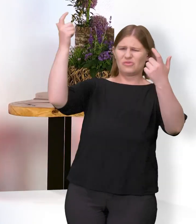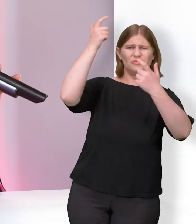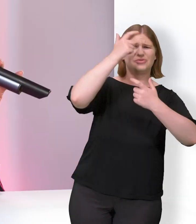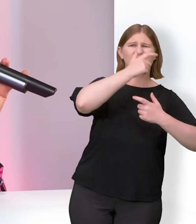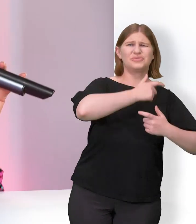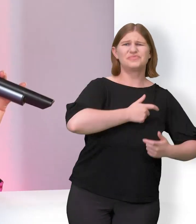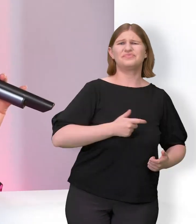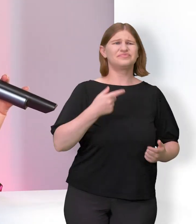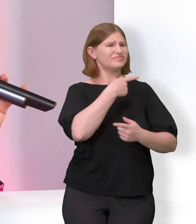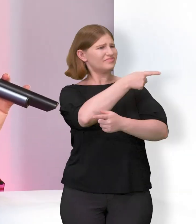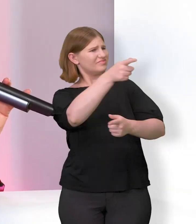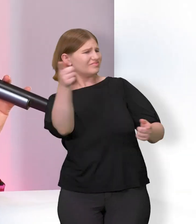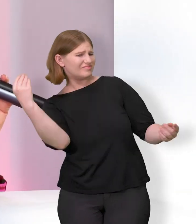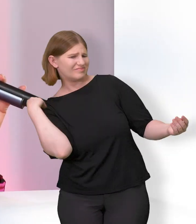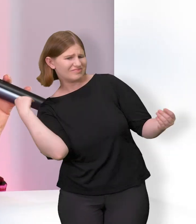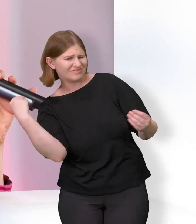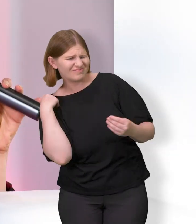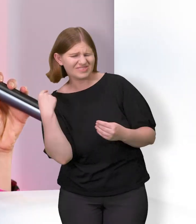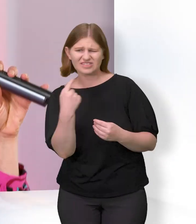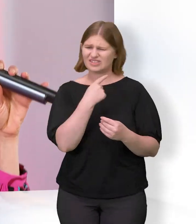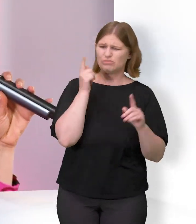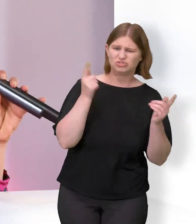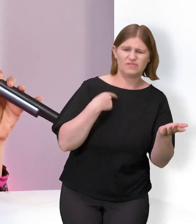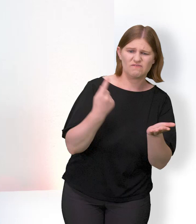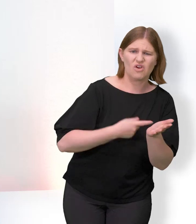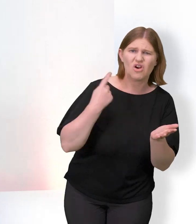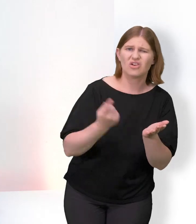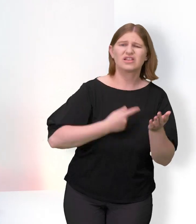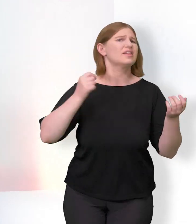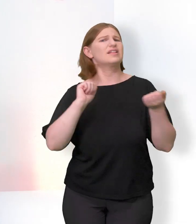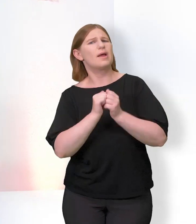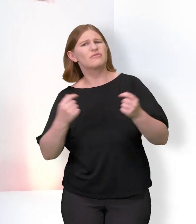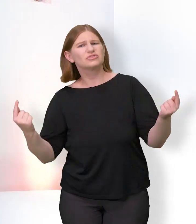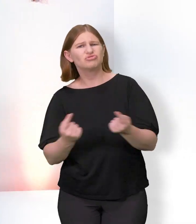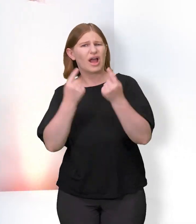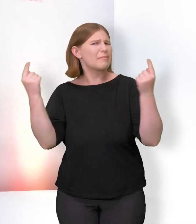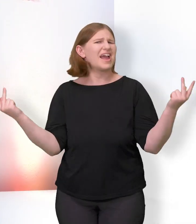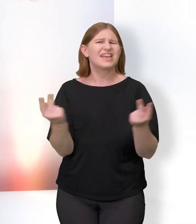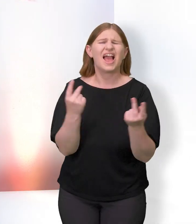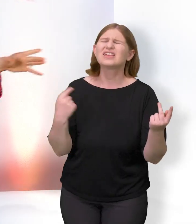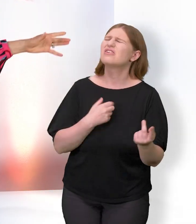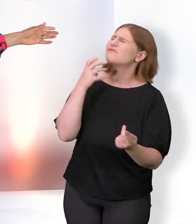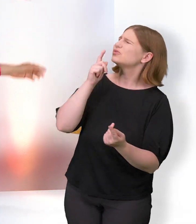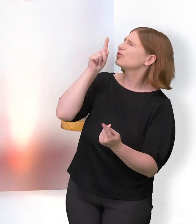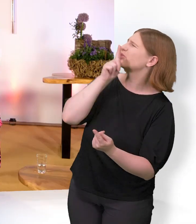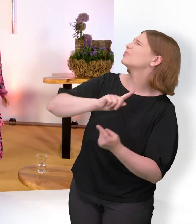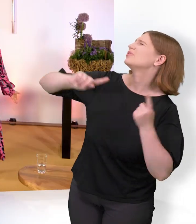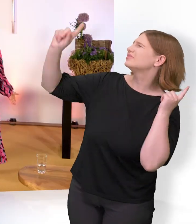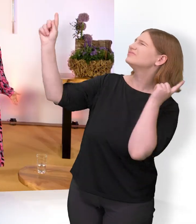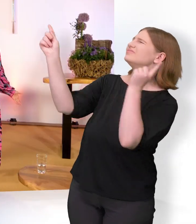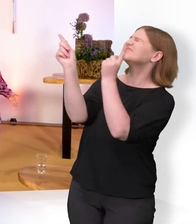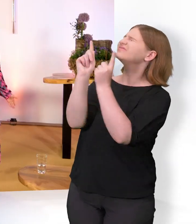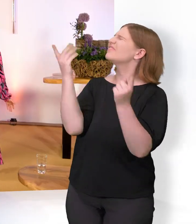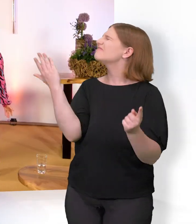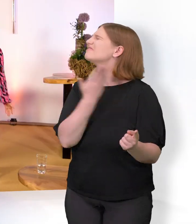allen Seiten vor, dann kämpfen, streiten. Doch ich will nur zu dir, will